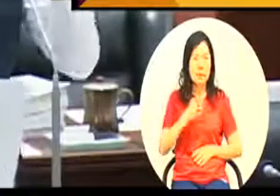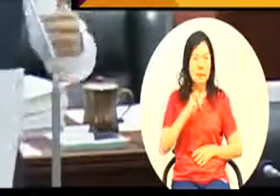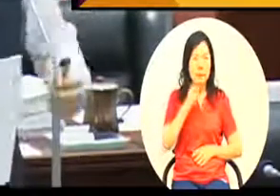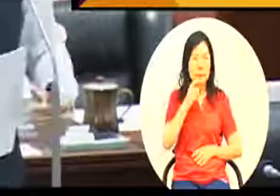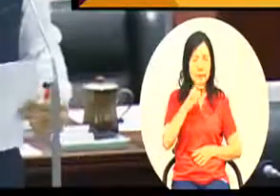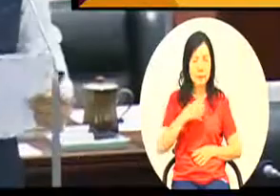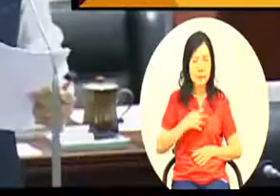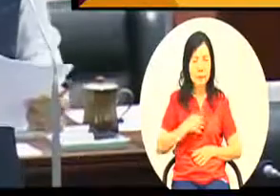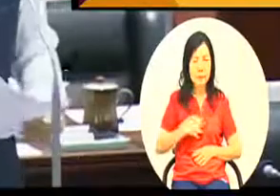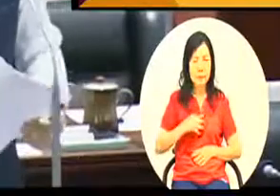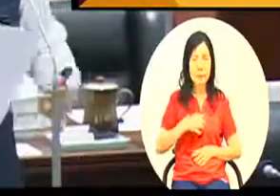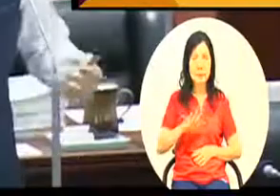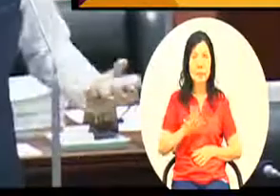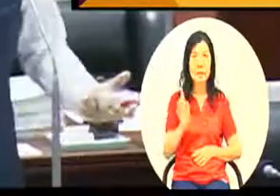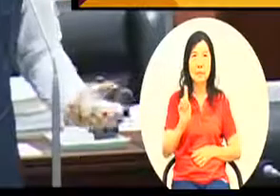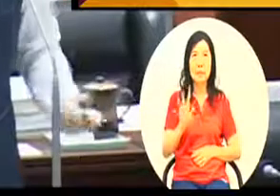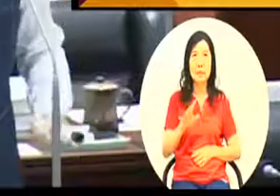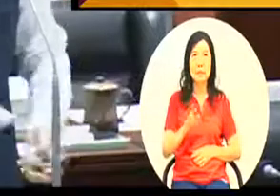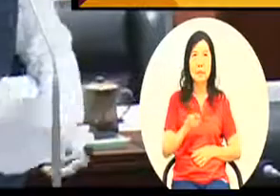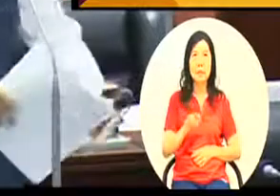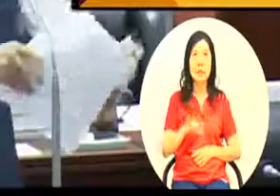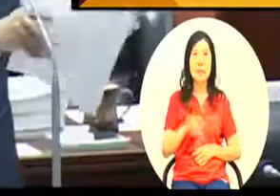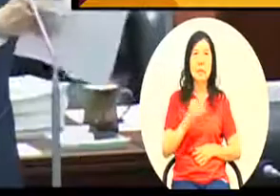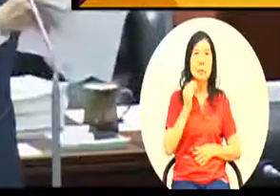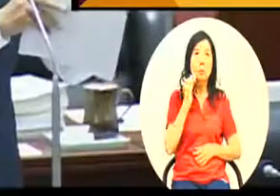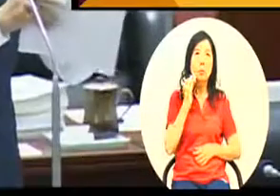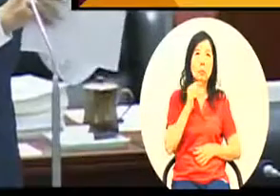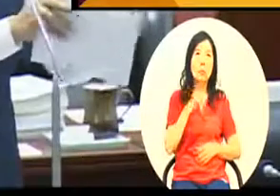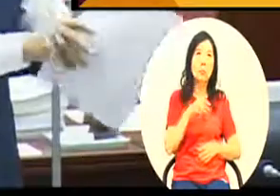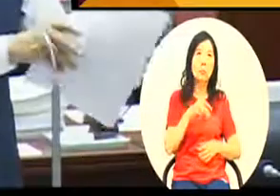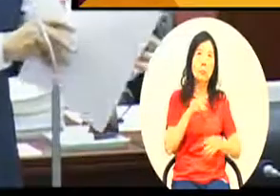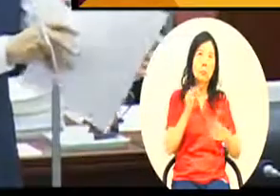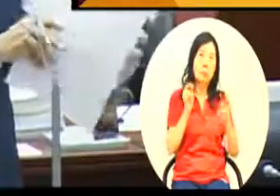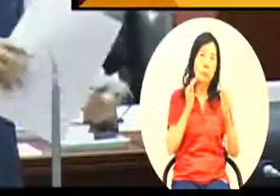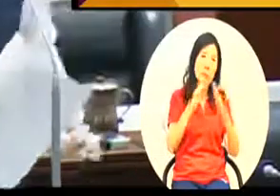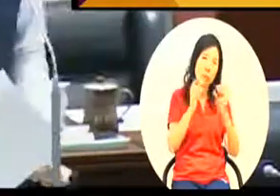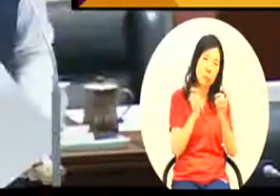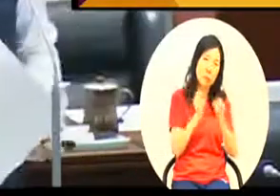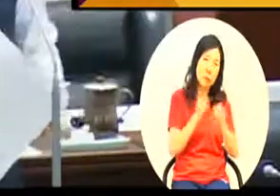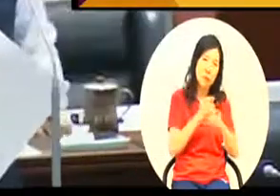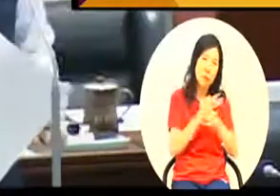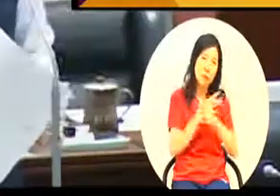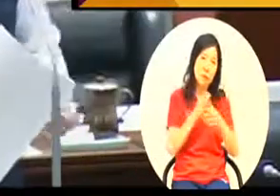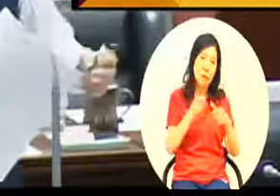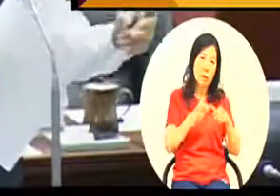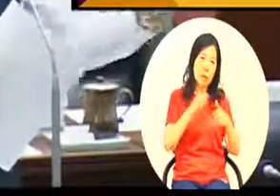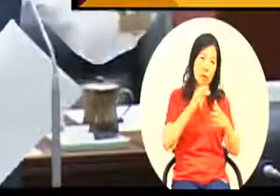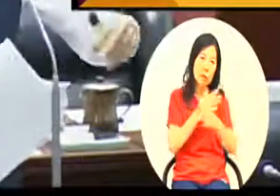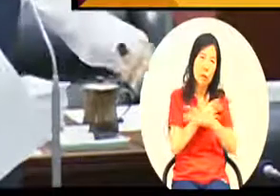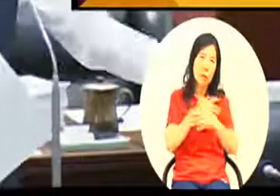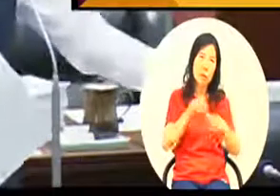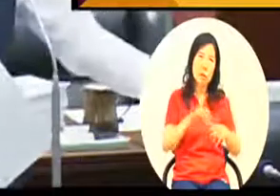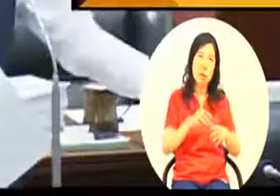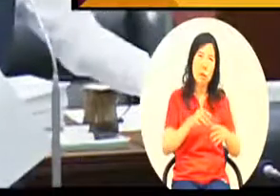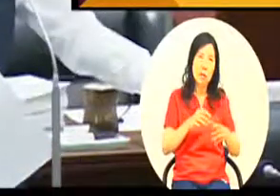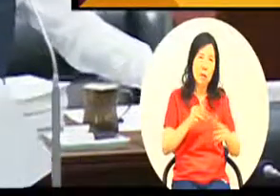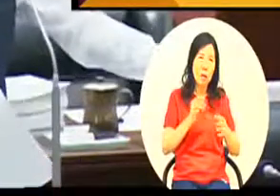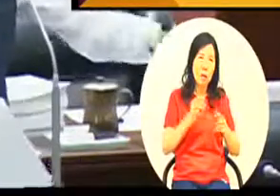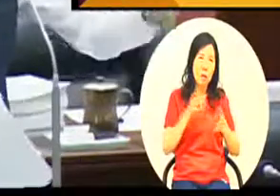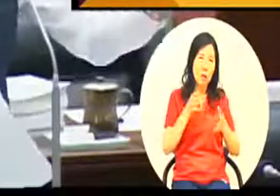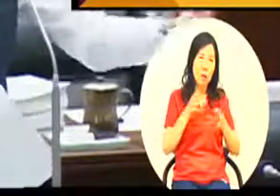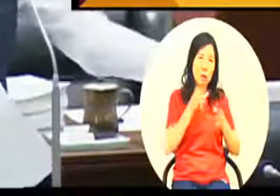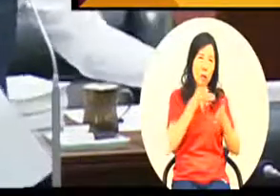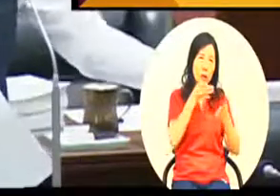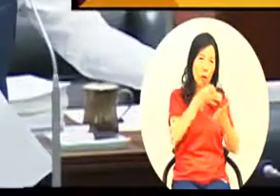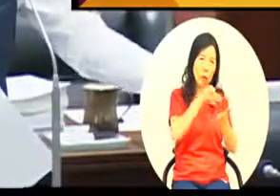为什么？他们必须去押宝嘛。如果离我们家比较近的公幼，我想说这边已经很热门了，比如